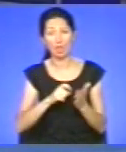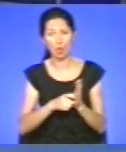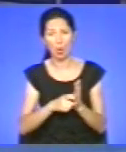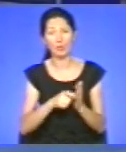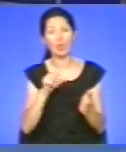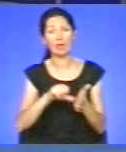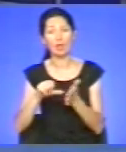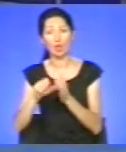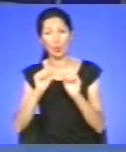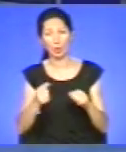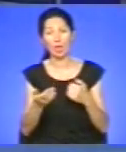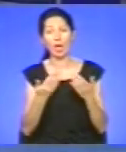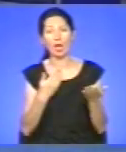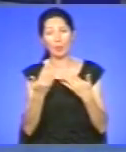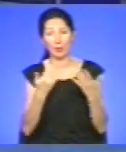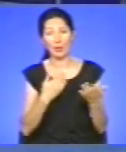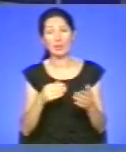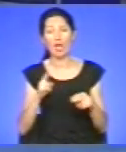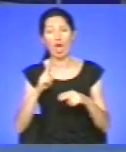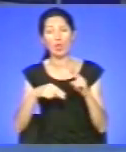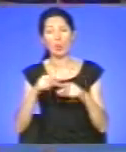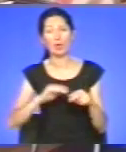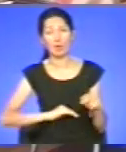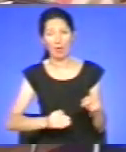та ознайомитись із пропозиціями банків.